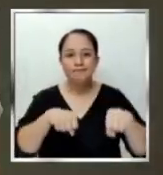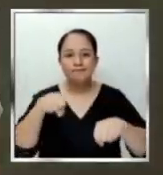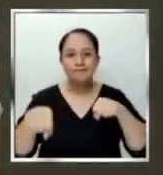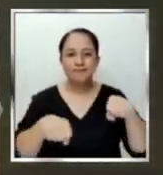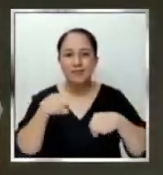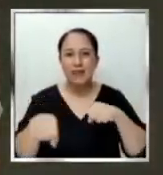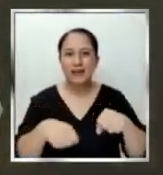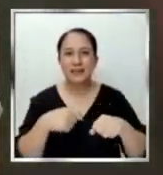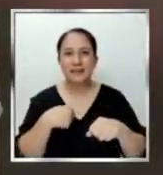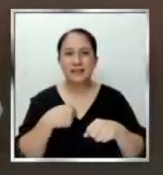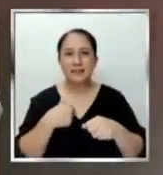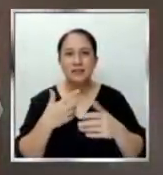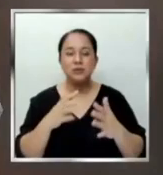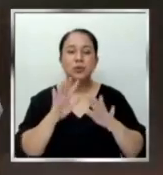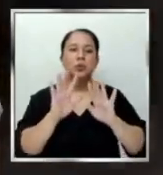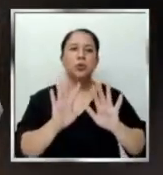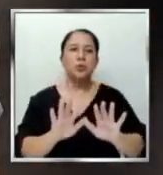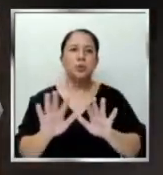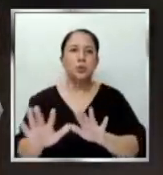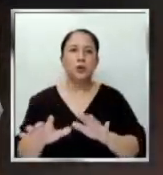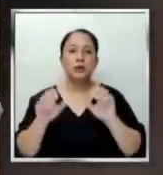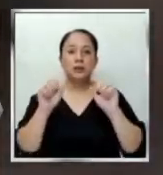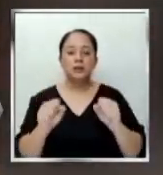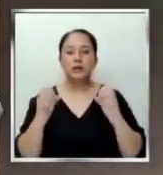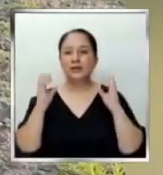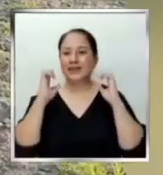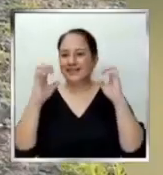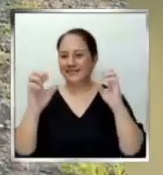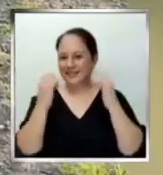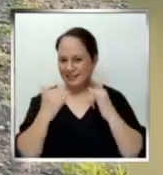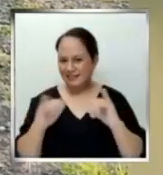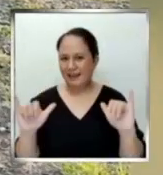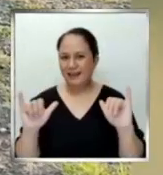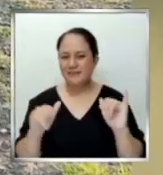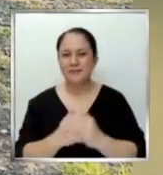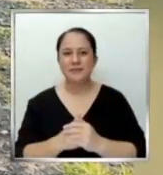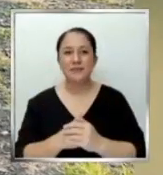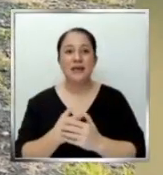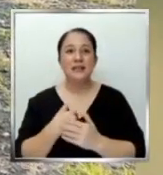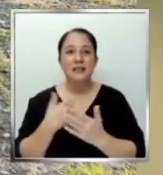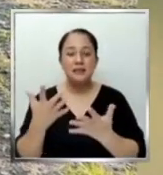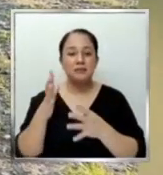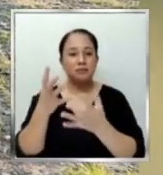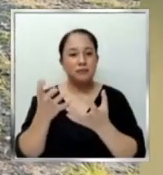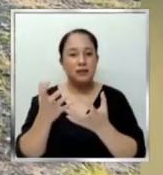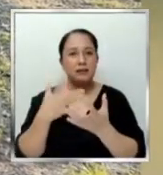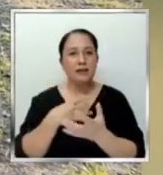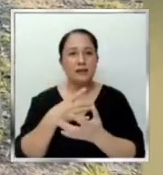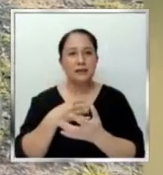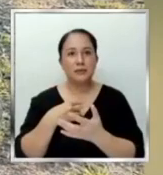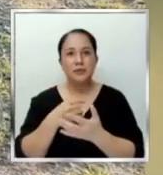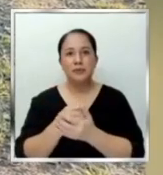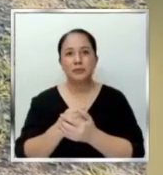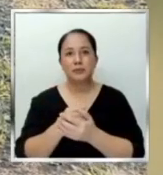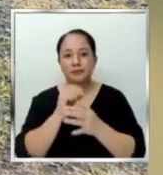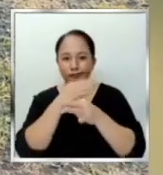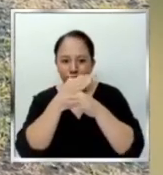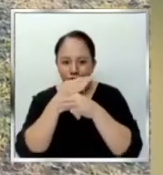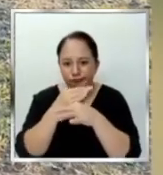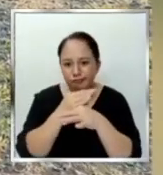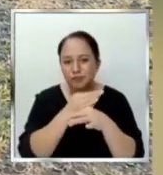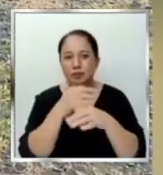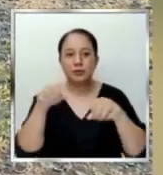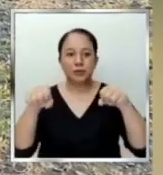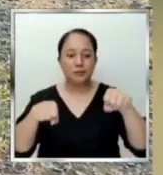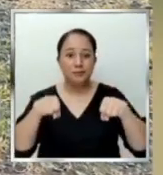of relaxation, ay nakakapag-exercise din daw siya. Mahilig din daw siyang magbuting-ting ng mga piyesa ng bike na siya raw mismo